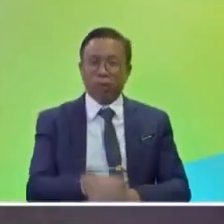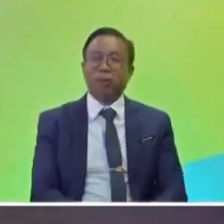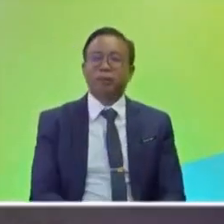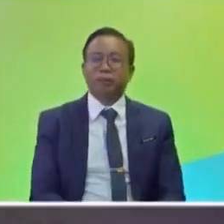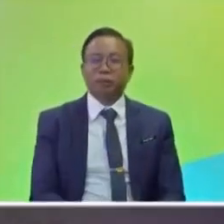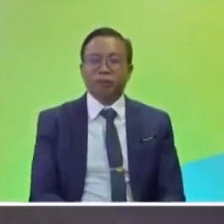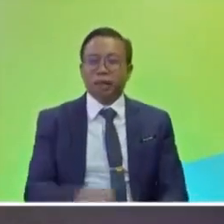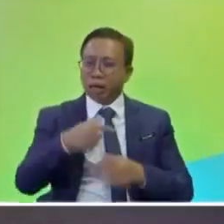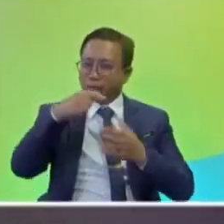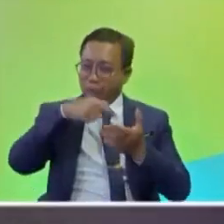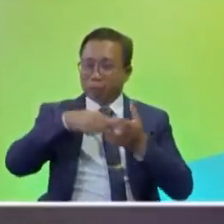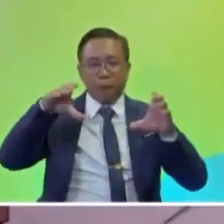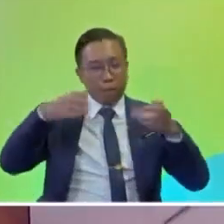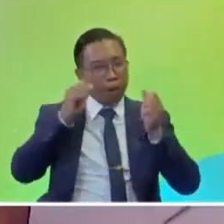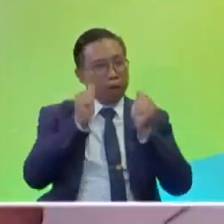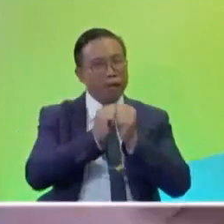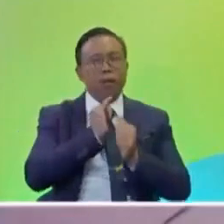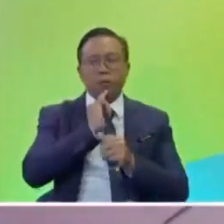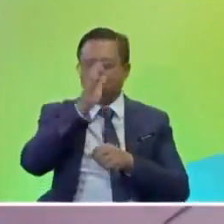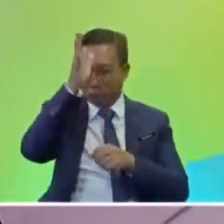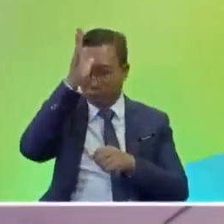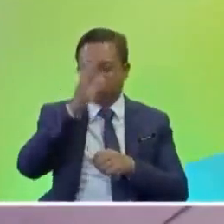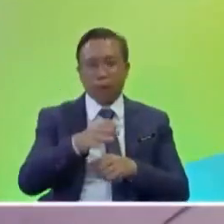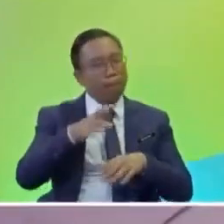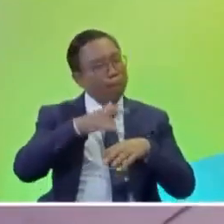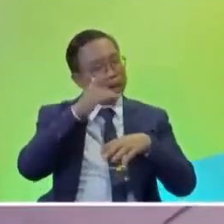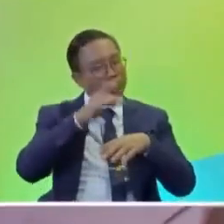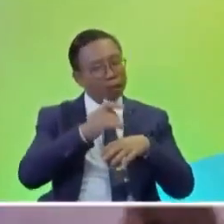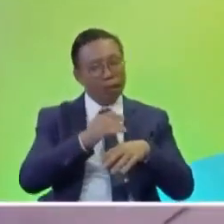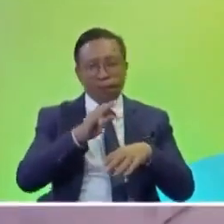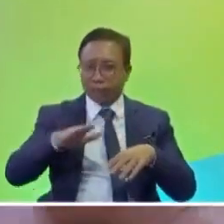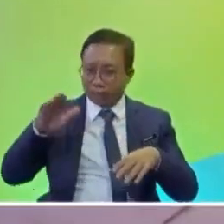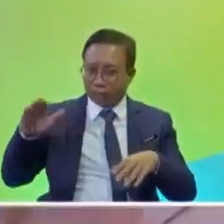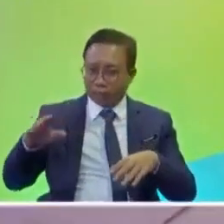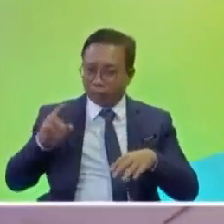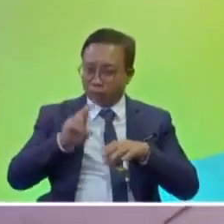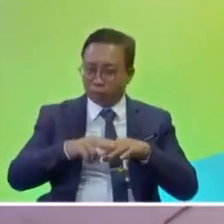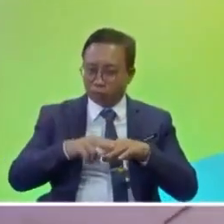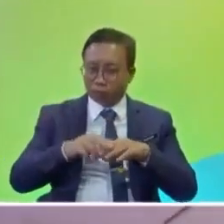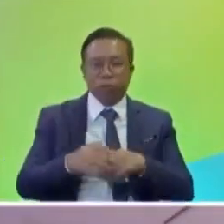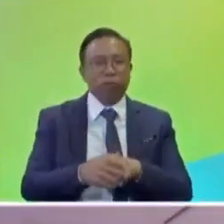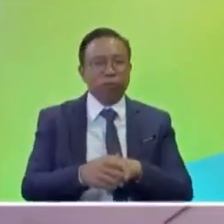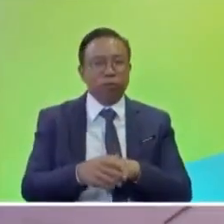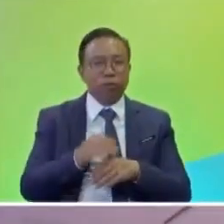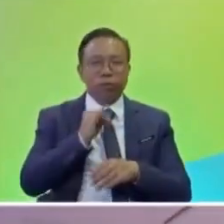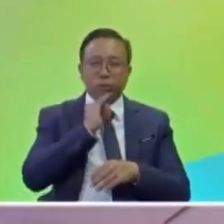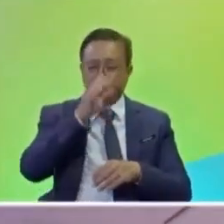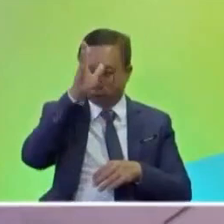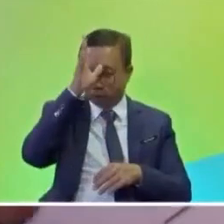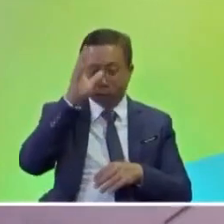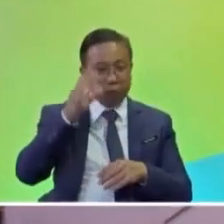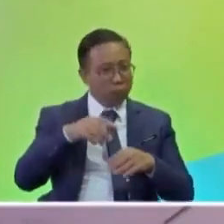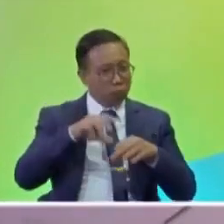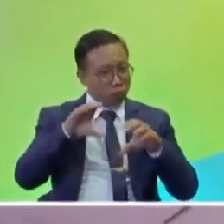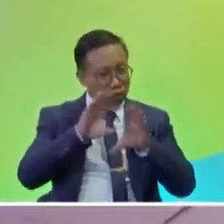Seronok. Okey, lepas ni buat dengan ibu ayah. Panggil ibu ayah, adik-adik duduk depan. Suruh ibu ayah pasang lagu